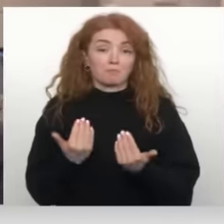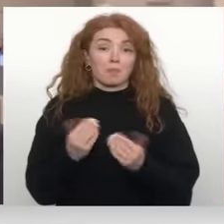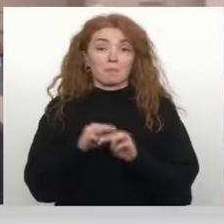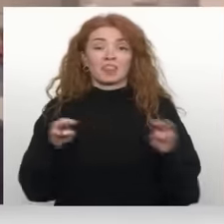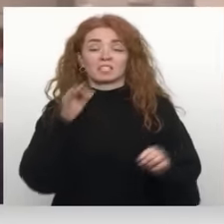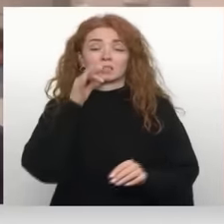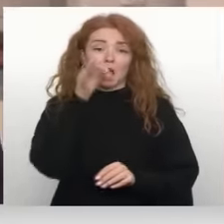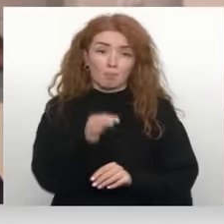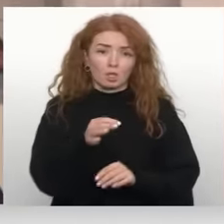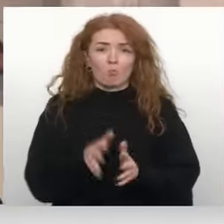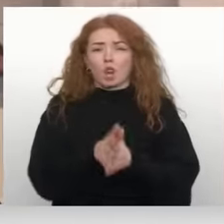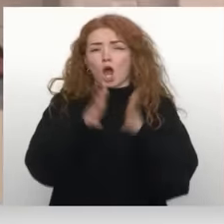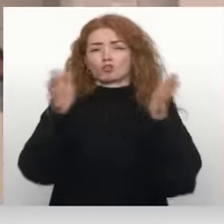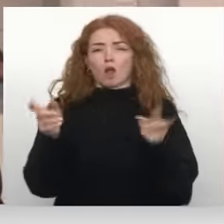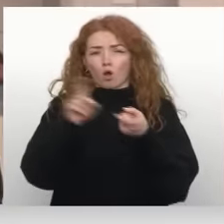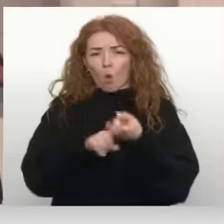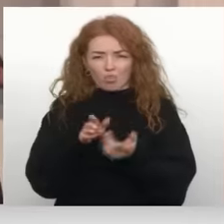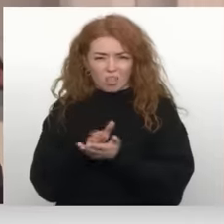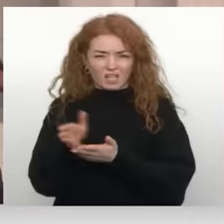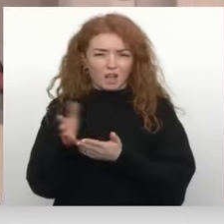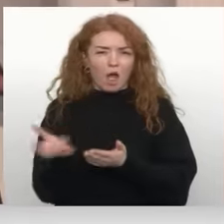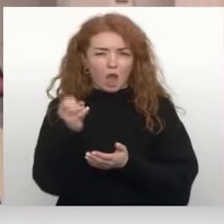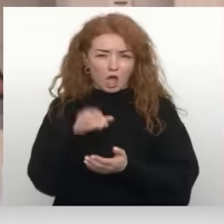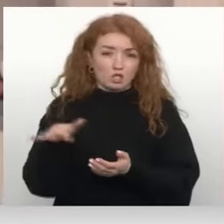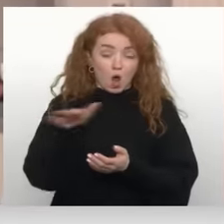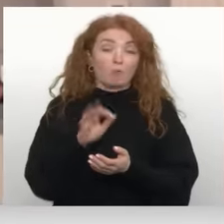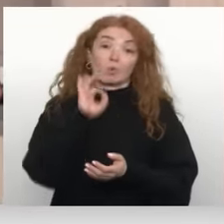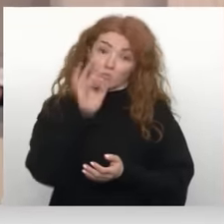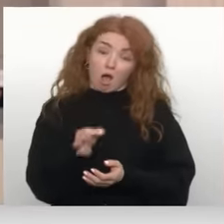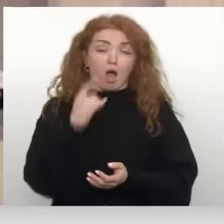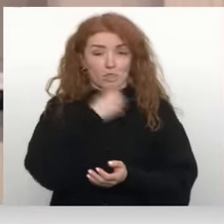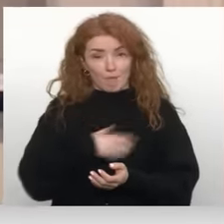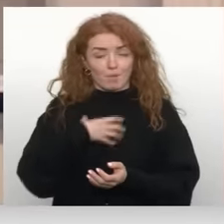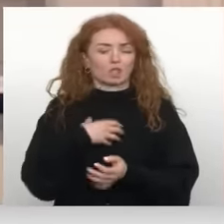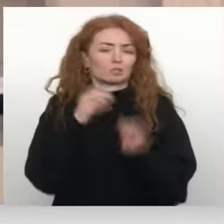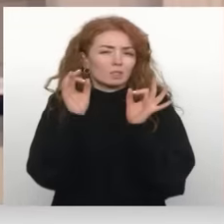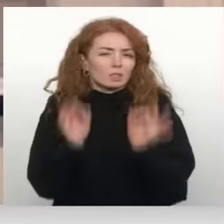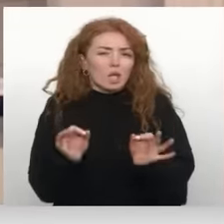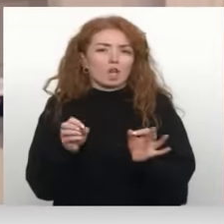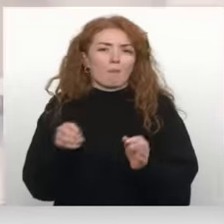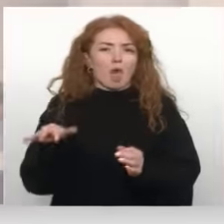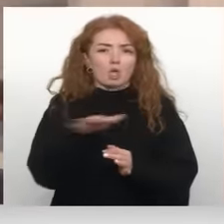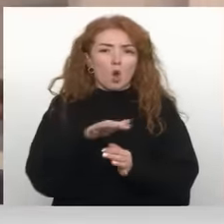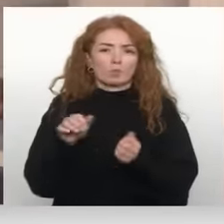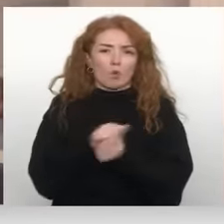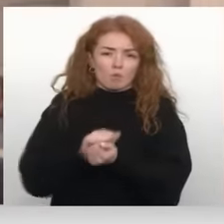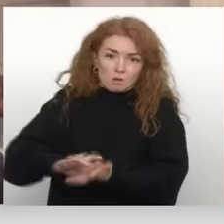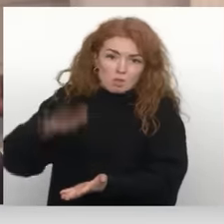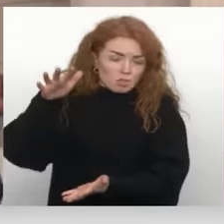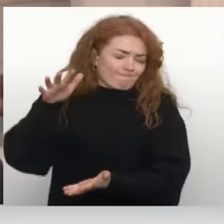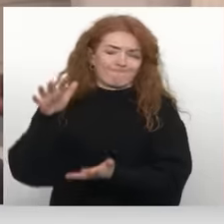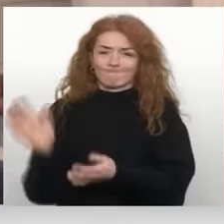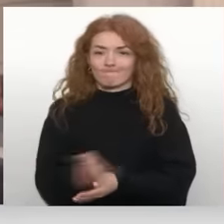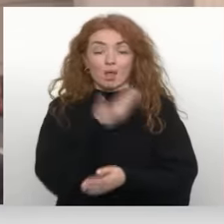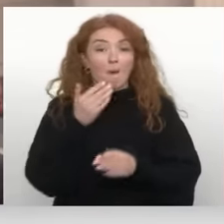tādā plašākā kontekstā, kas ir Eiropas kontekstā, tad jā, viņš bija nepieciešams tiešām, jo nu, šī Eiropas birokrātija liela. Ja mēs skatāmies attiecībā